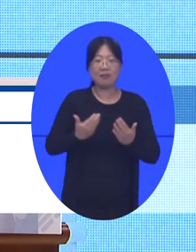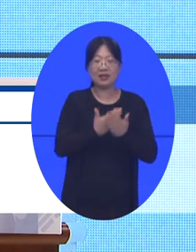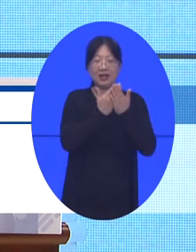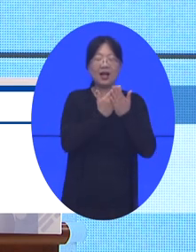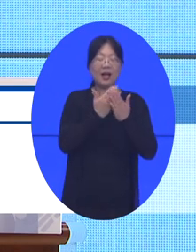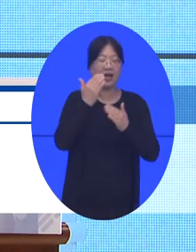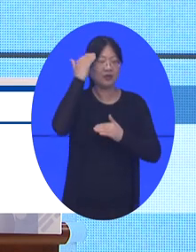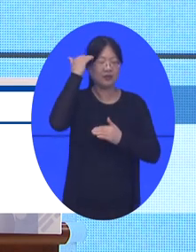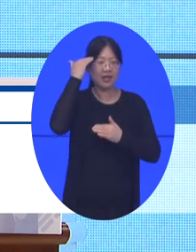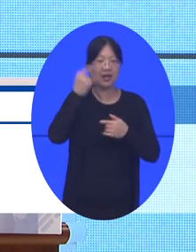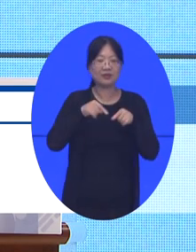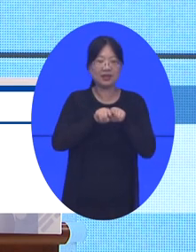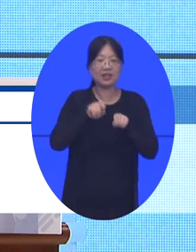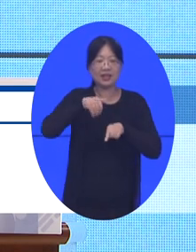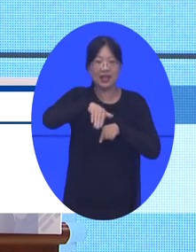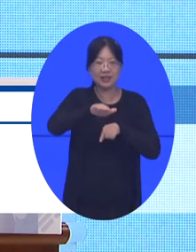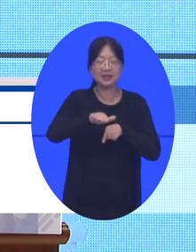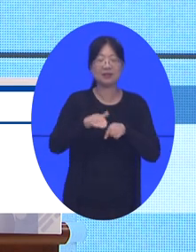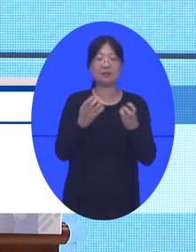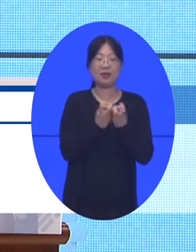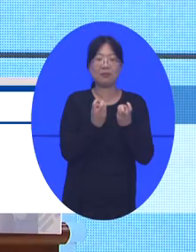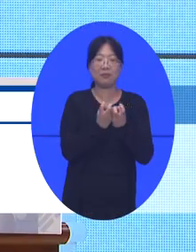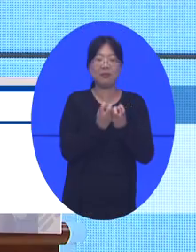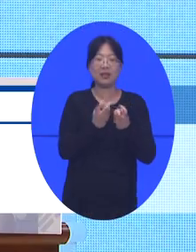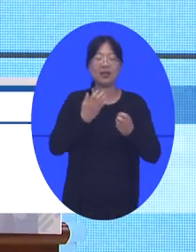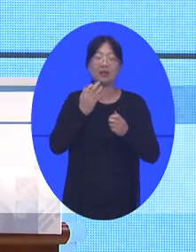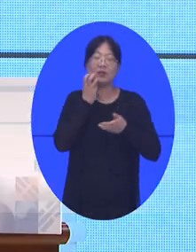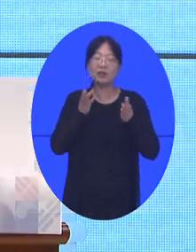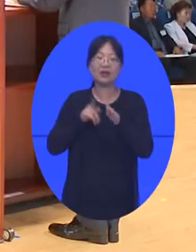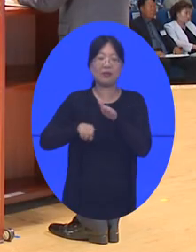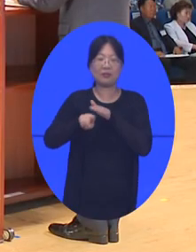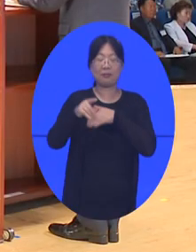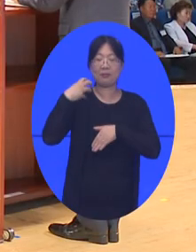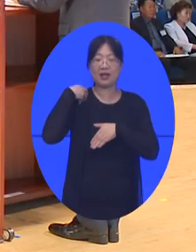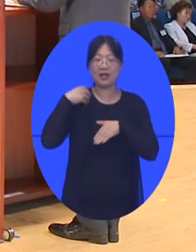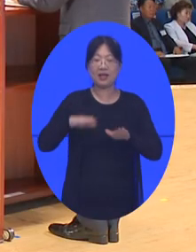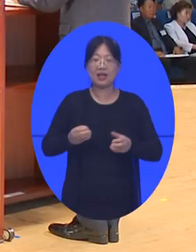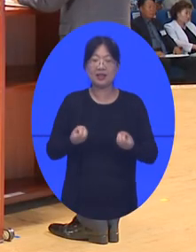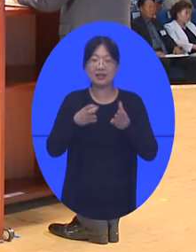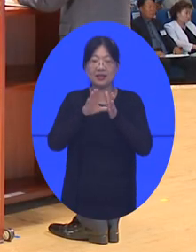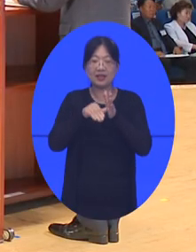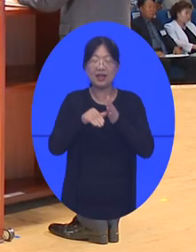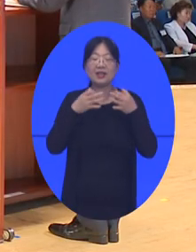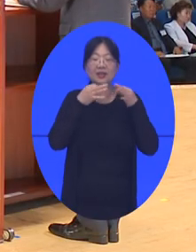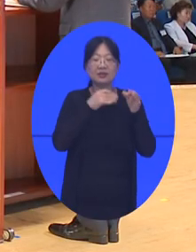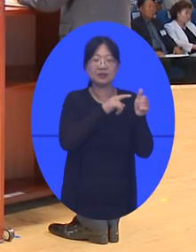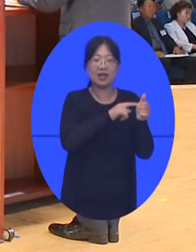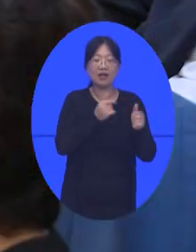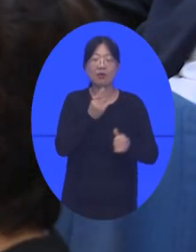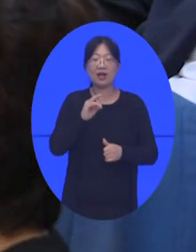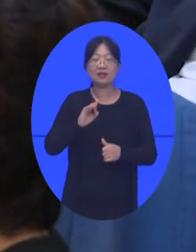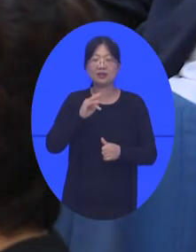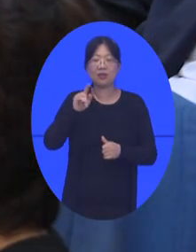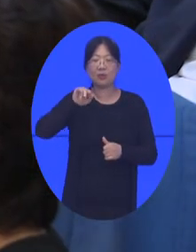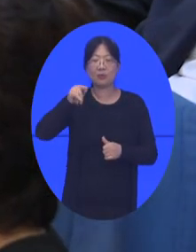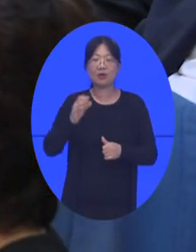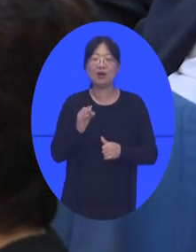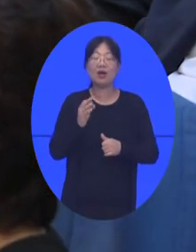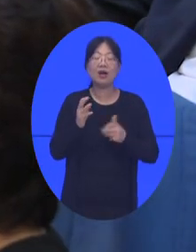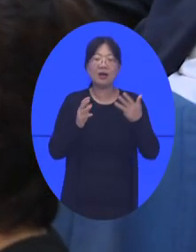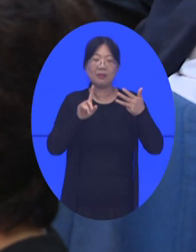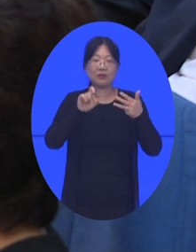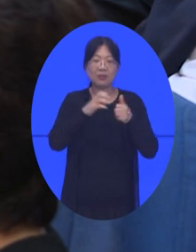대한민국으로 함께 가는 길 경기도가 앞장서겠습니다. 이날 행사에는 김동연 지사, 황덕호